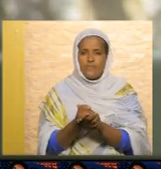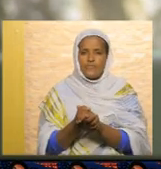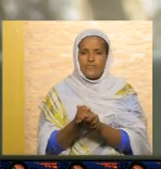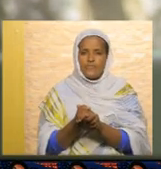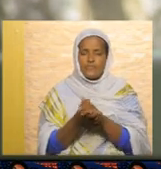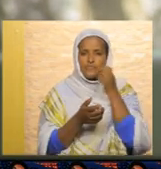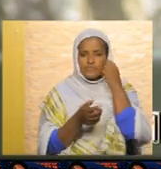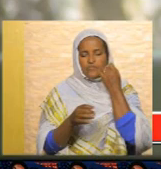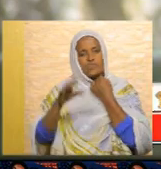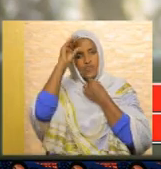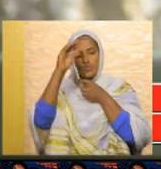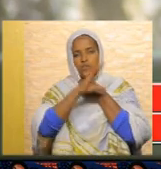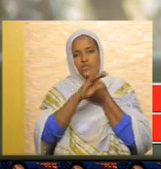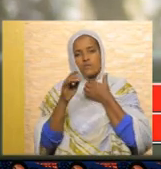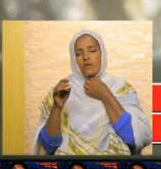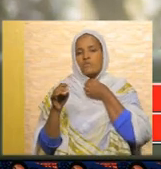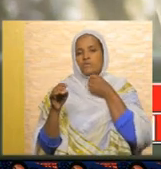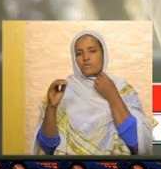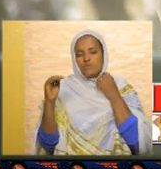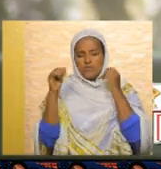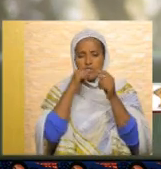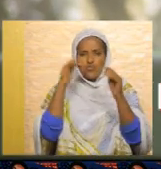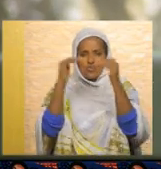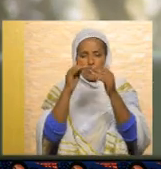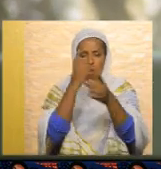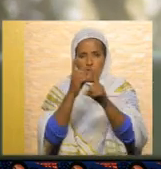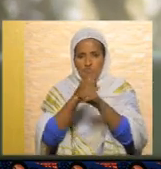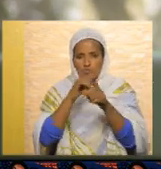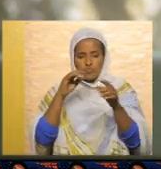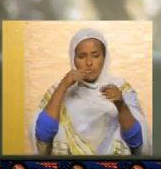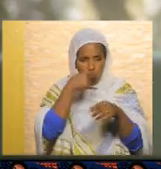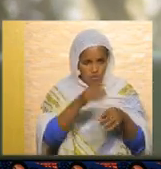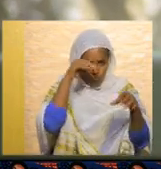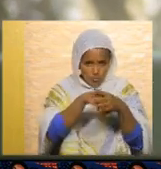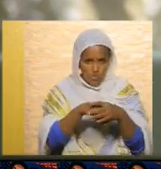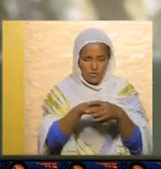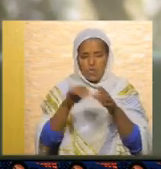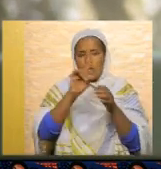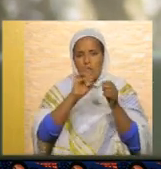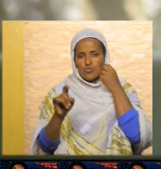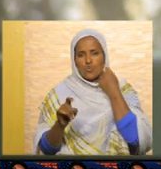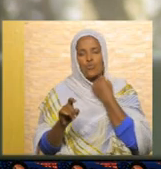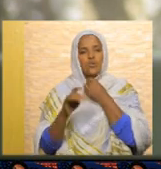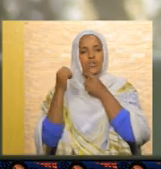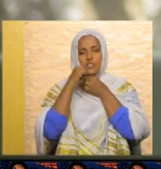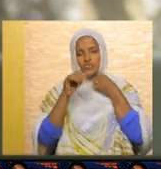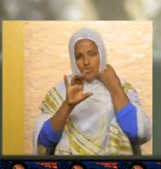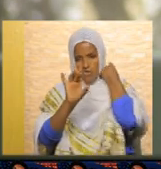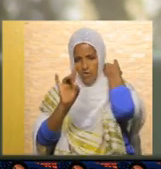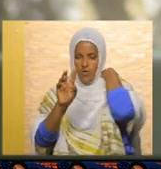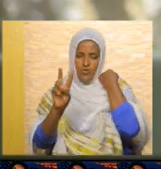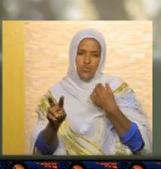ሲኖሩ አሁንም አለ የሚሉ አሉ። ከዛ ውስጥ የሴቶቹ ቁጥር ይበዛል። አብዛኞቹ ሴቶች ሴት ወይ